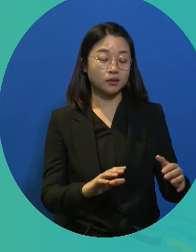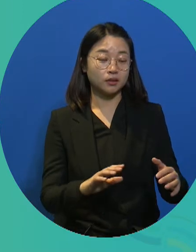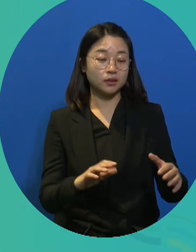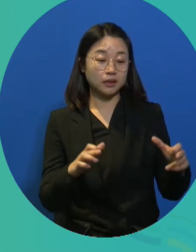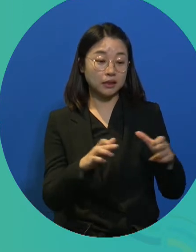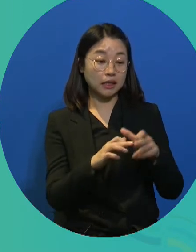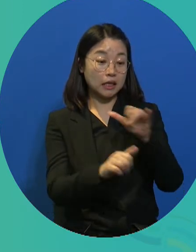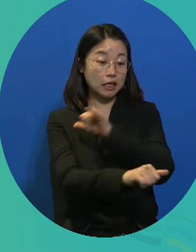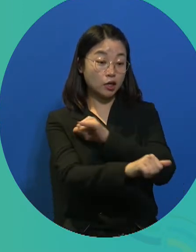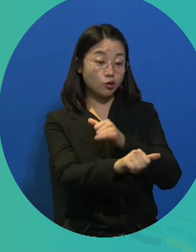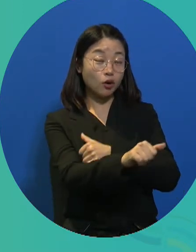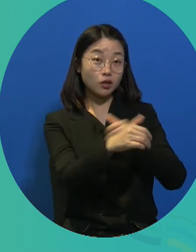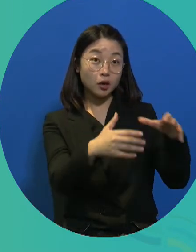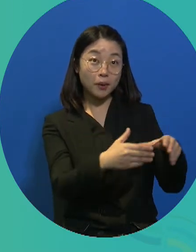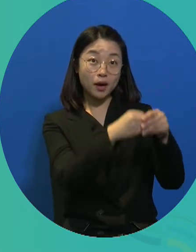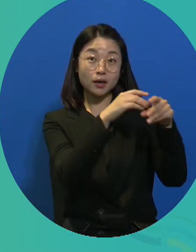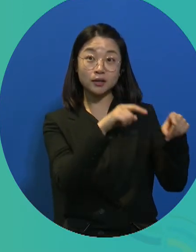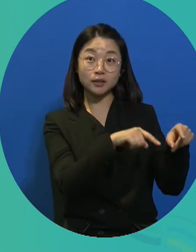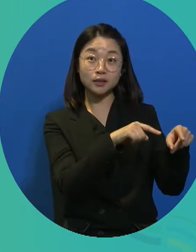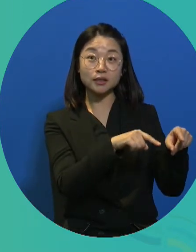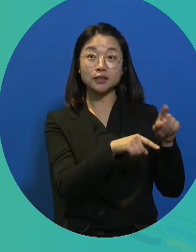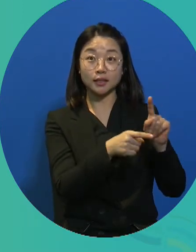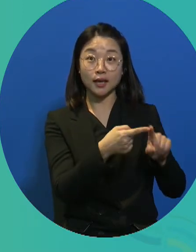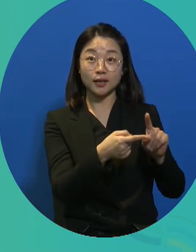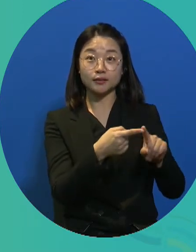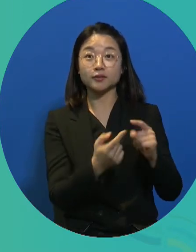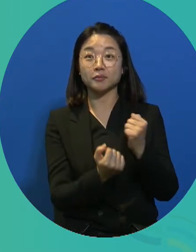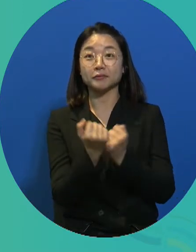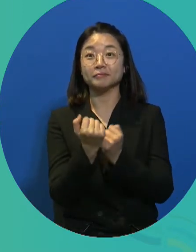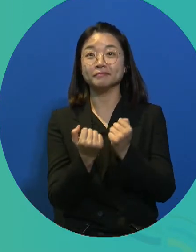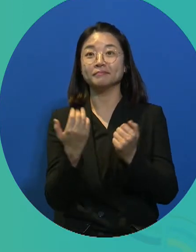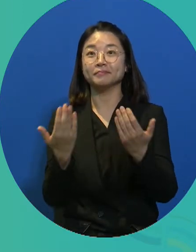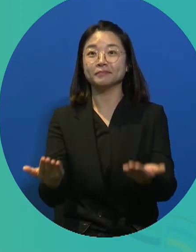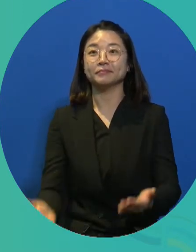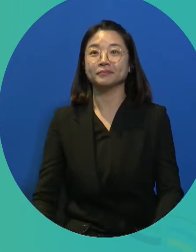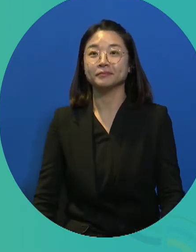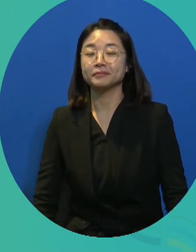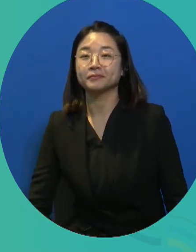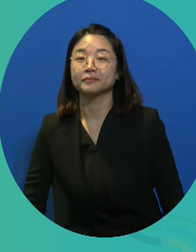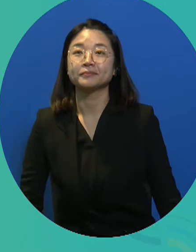이후의 법적 쟁점과 관련된 부분입니다.